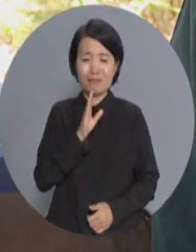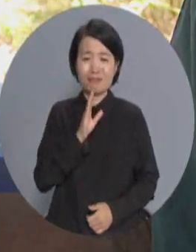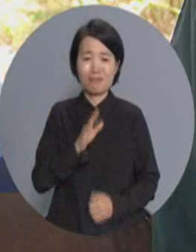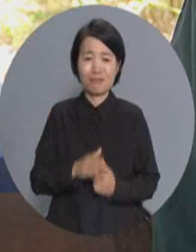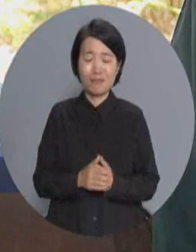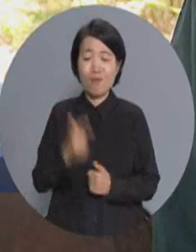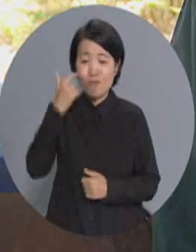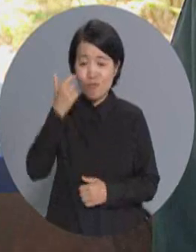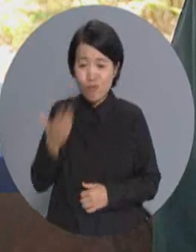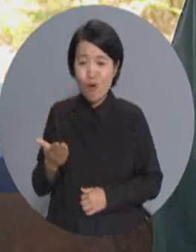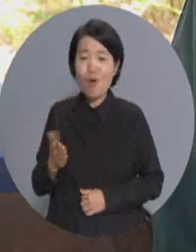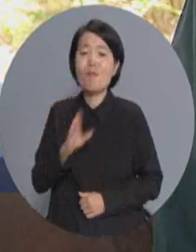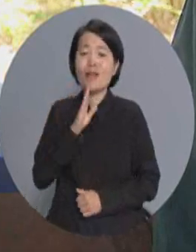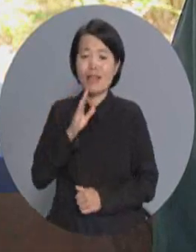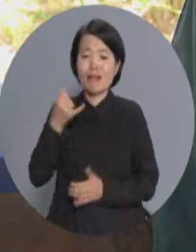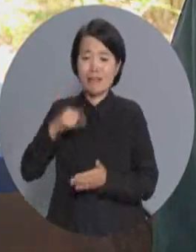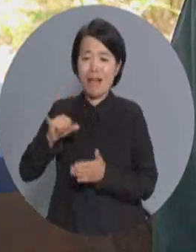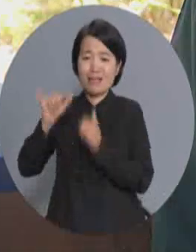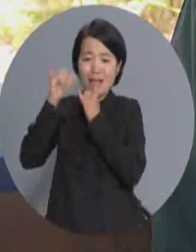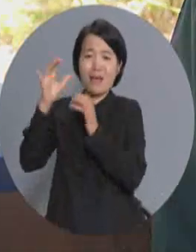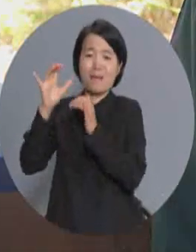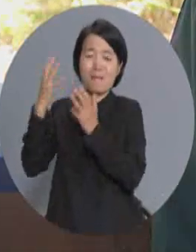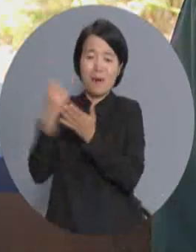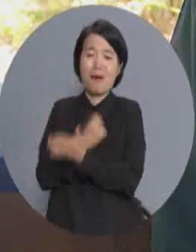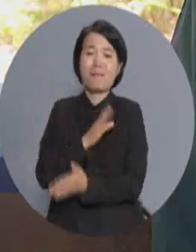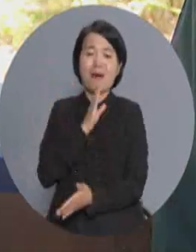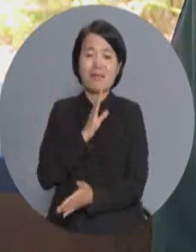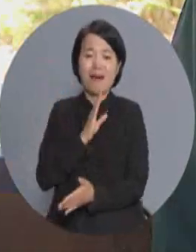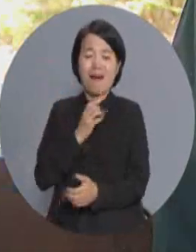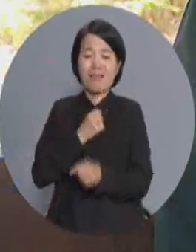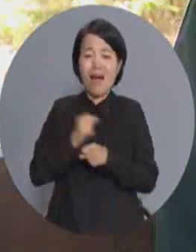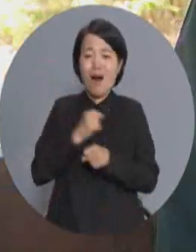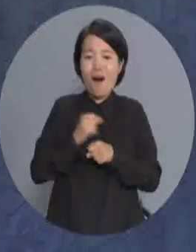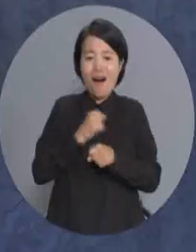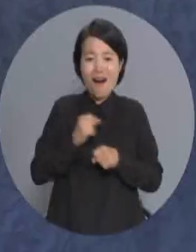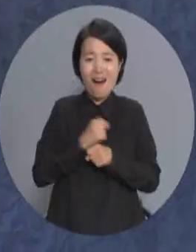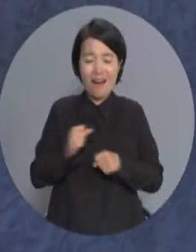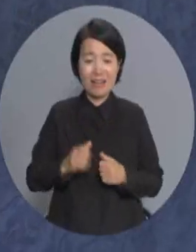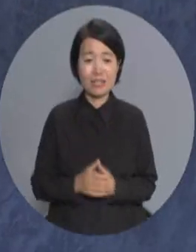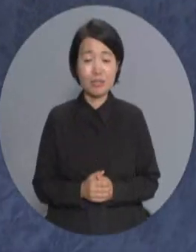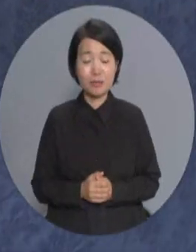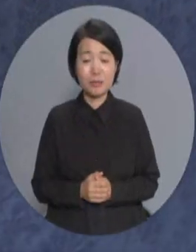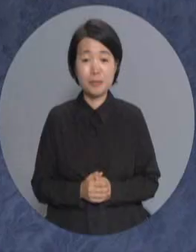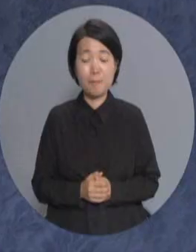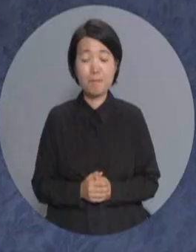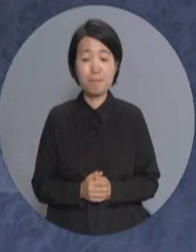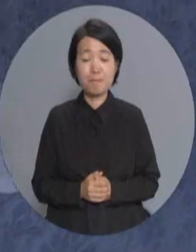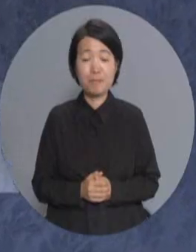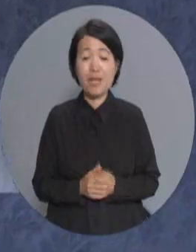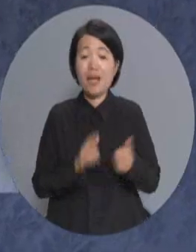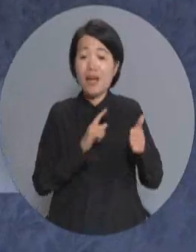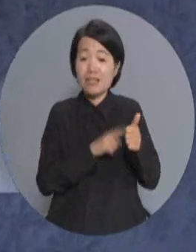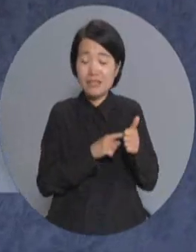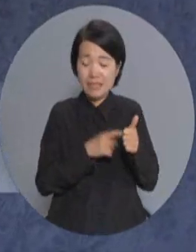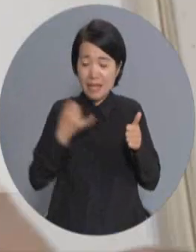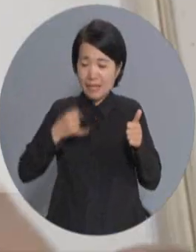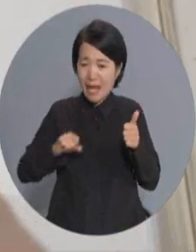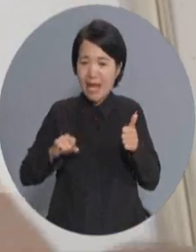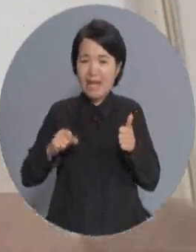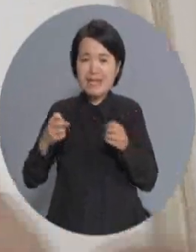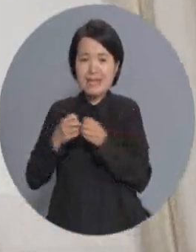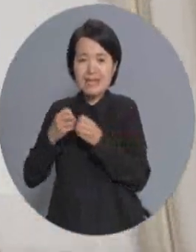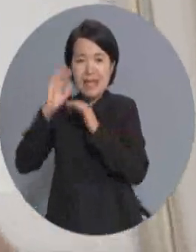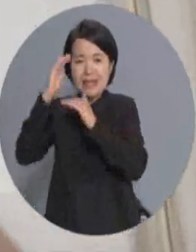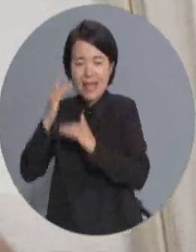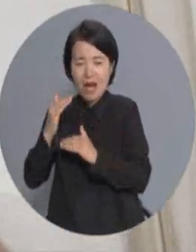그랬더니 사실이라고 그래갖고 당혹감에 사로잡혔어요. 이어 한승원 작가는 우리 딸의 문장은